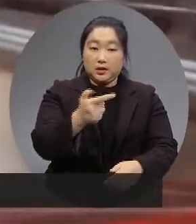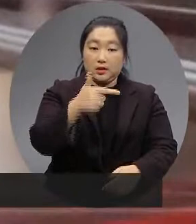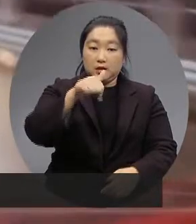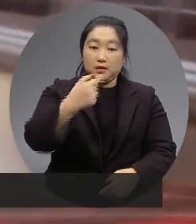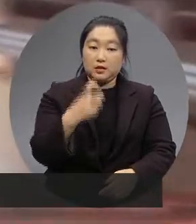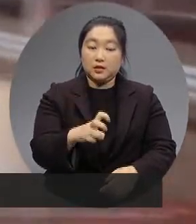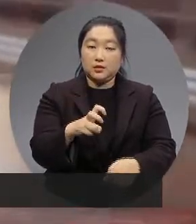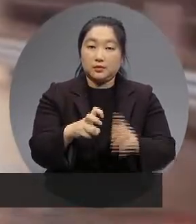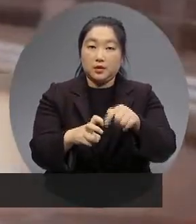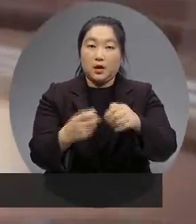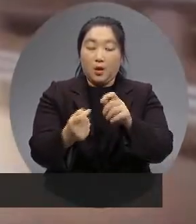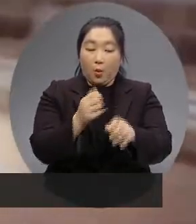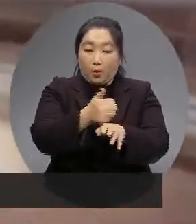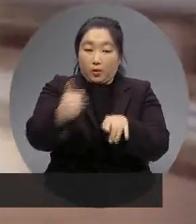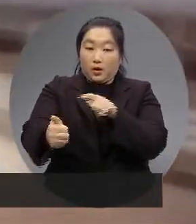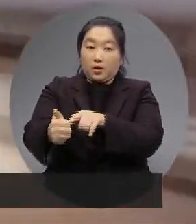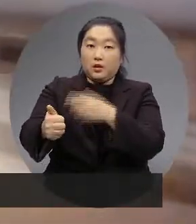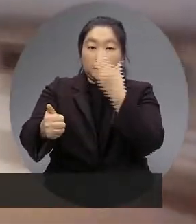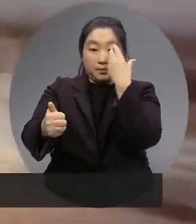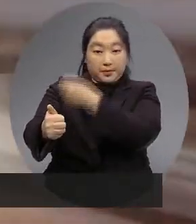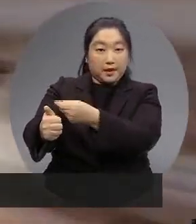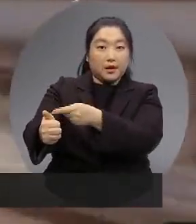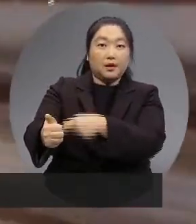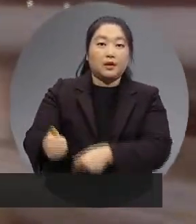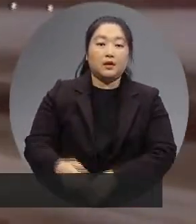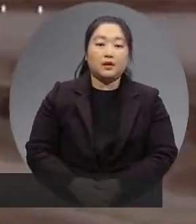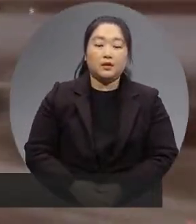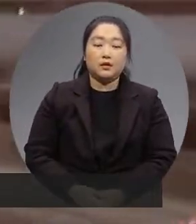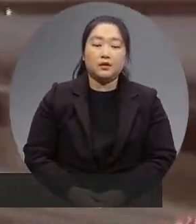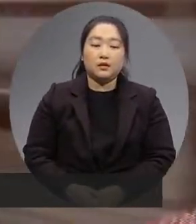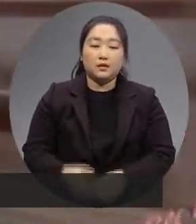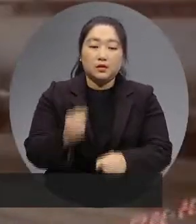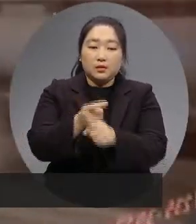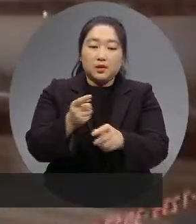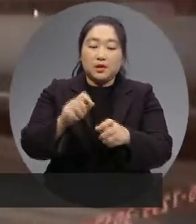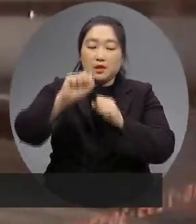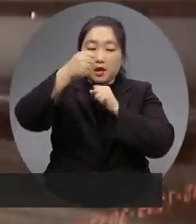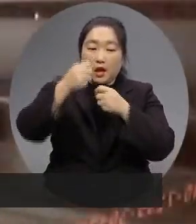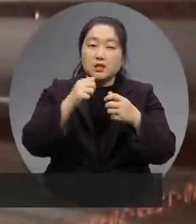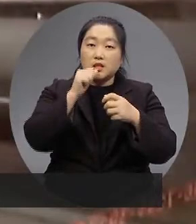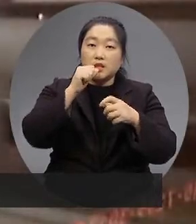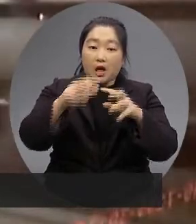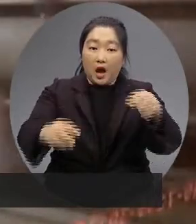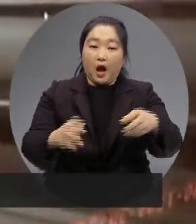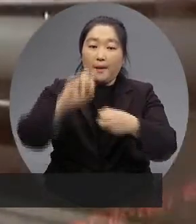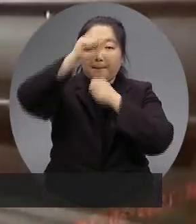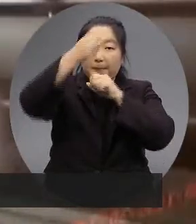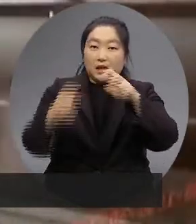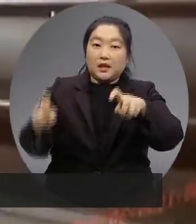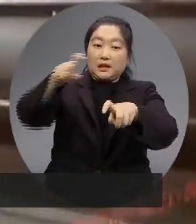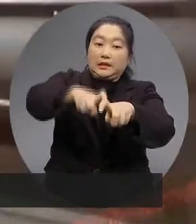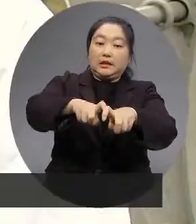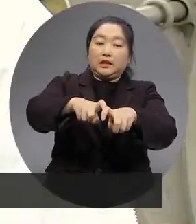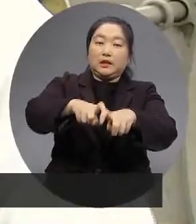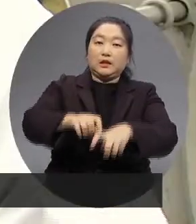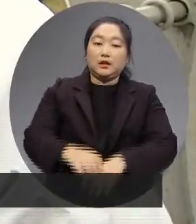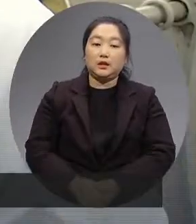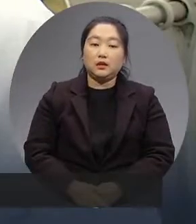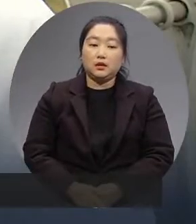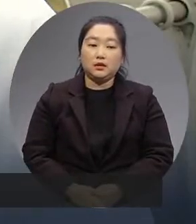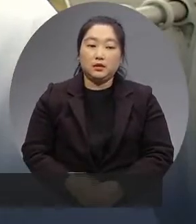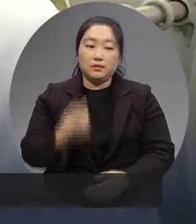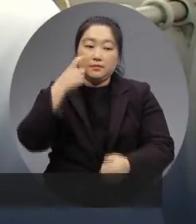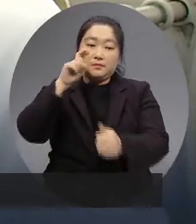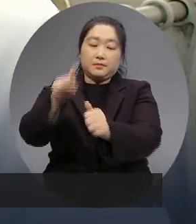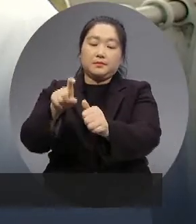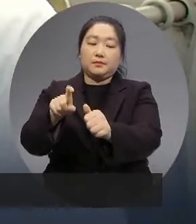순간 조금 전 내린 승객을 발견했습니다. 이미 강 쪽 난간에 발을 딛고 올라선 상황.